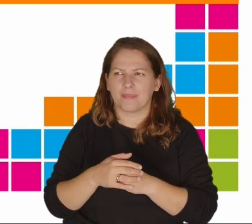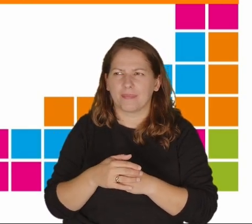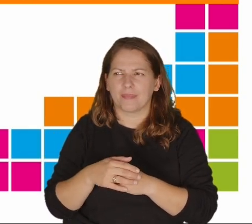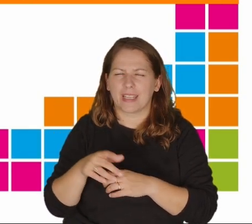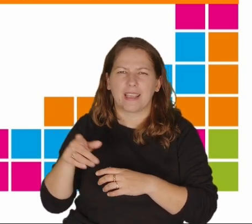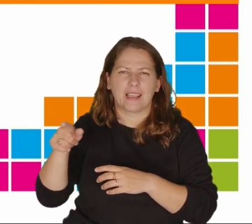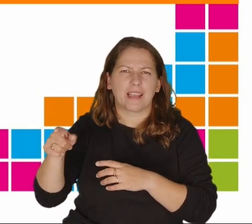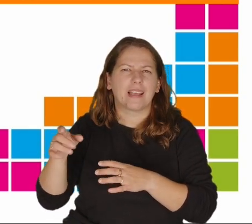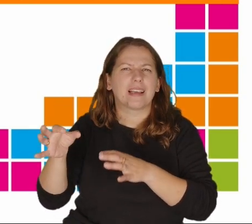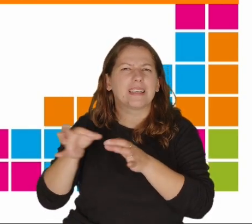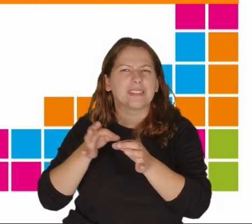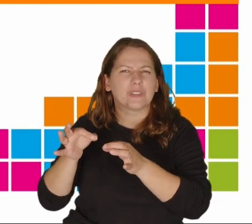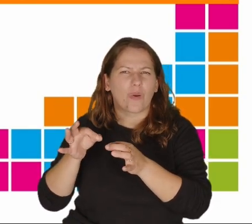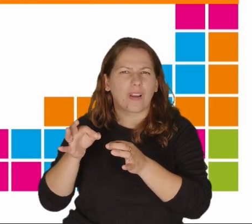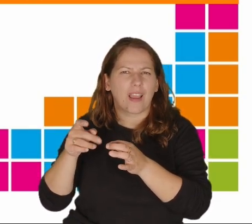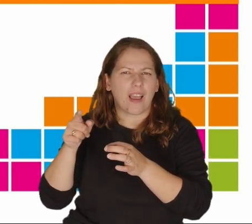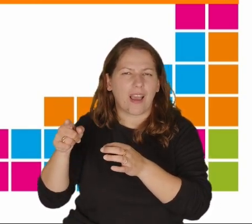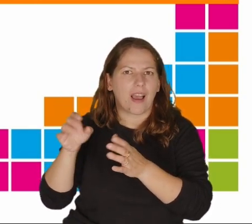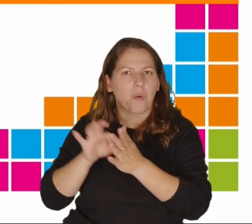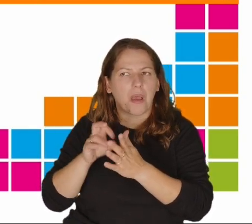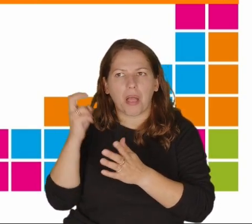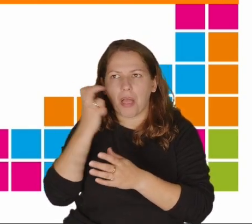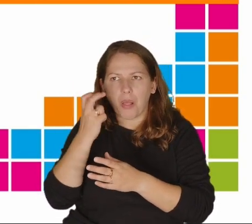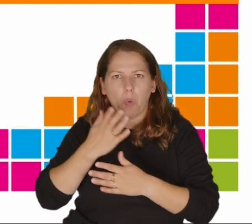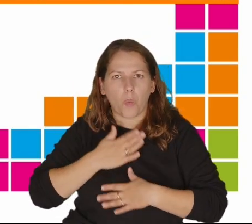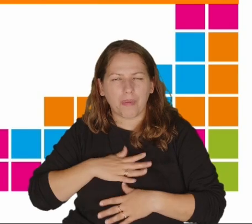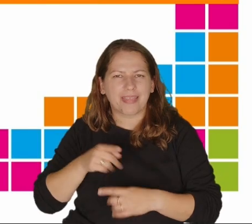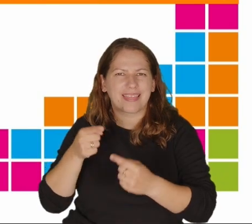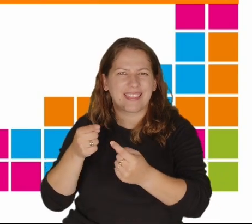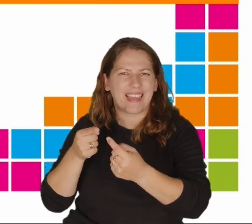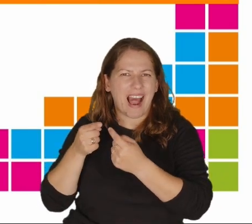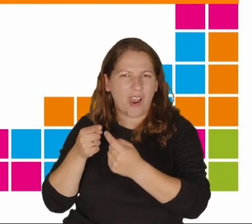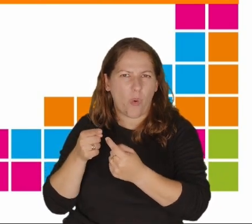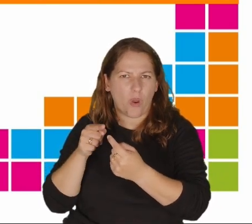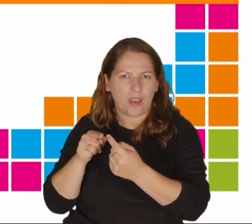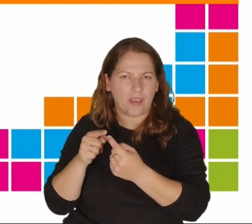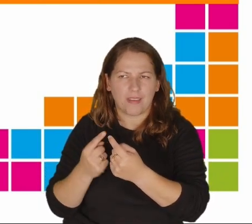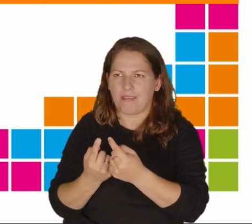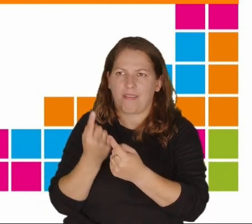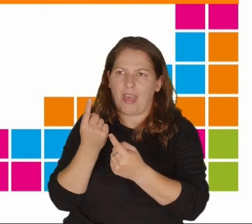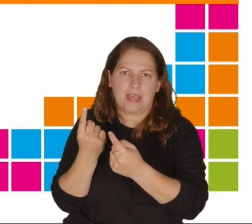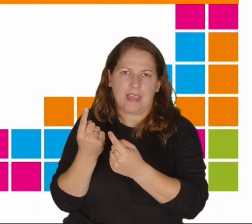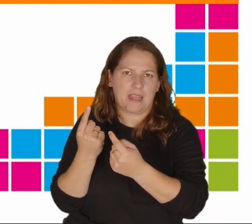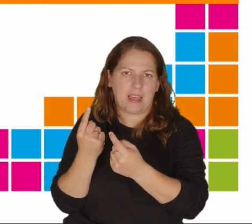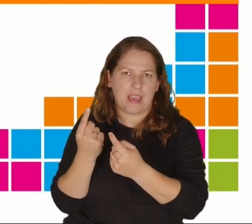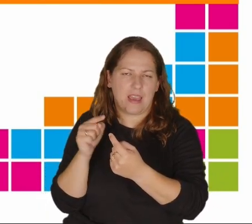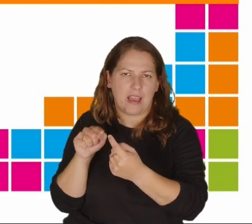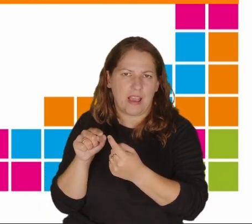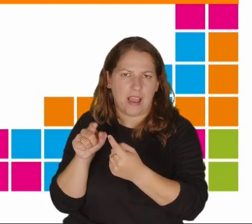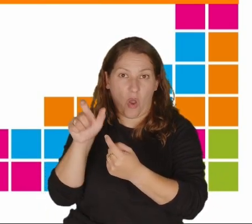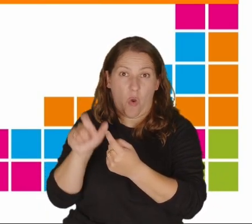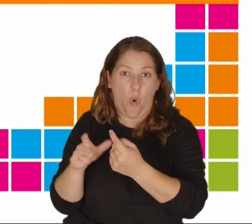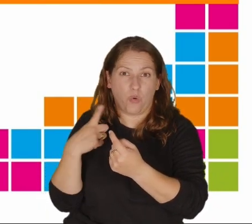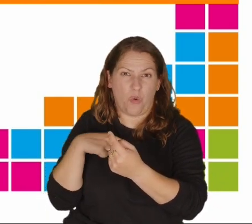z historii, którą ta osoba bardzo lubi i że właściwie jakby ten dialog jest jedyną w gruncie rzeczy